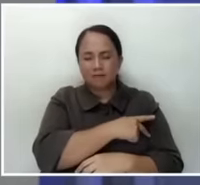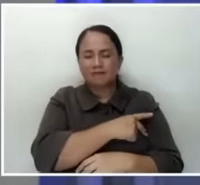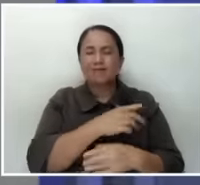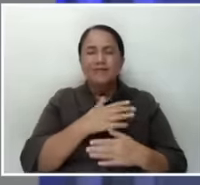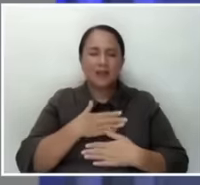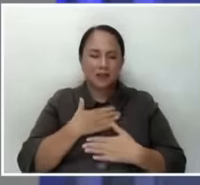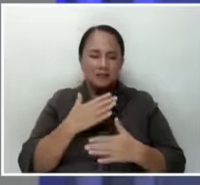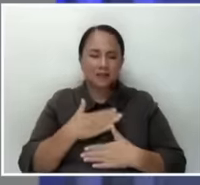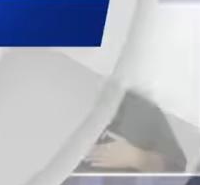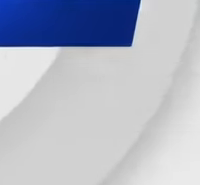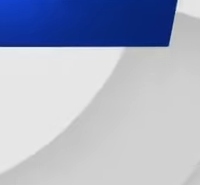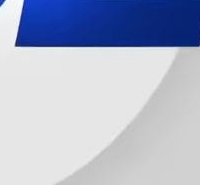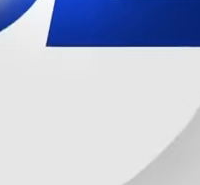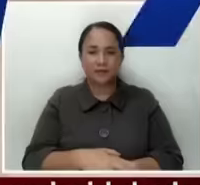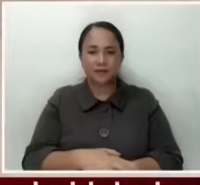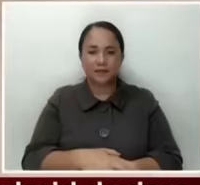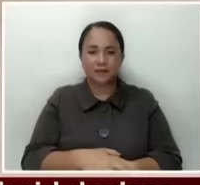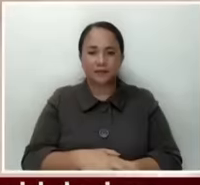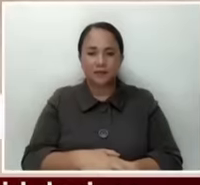Alvin El Chico.